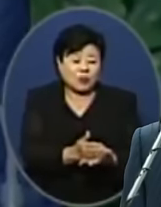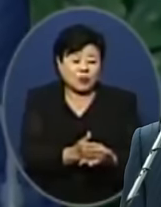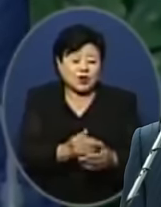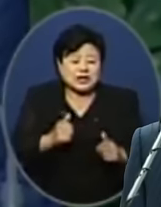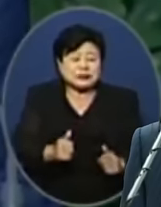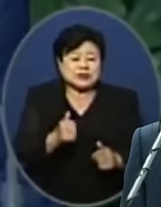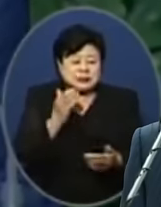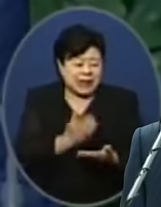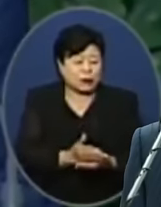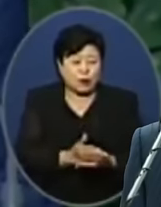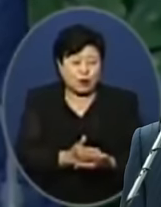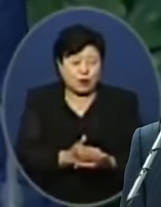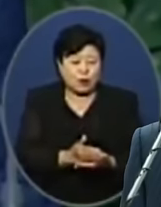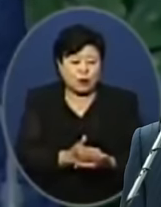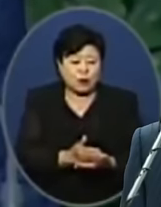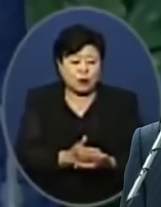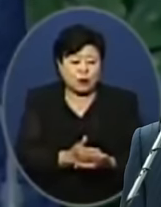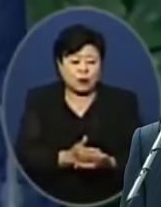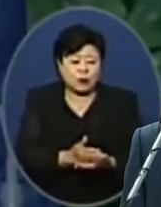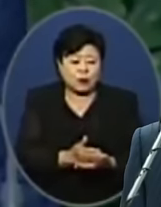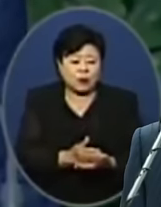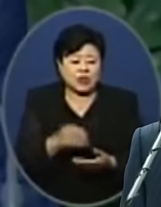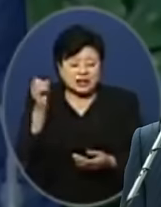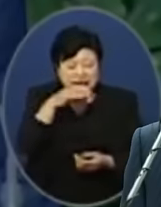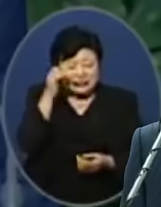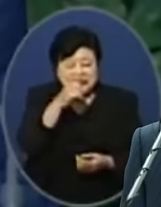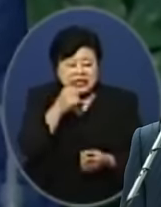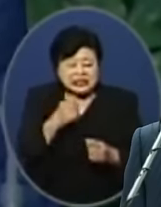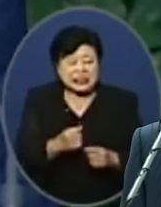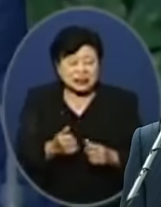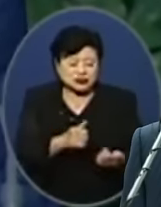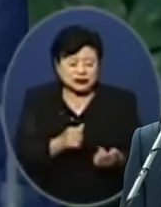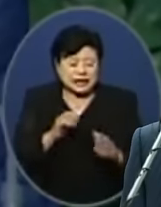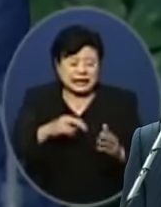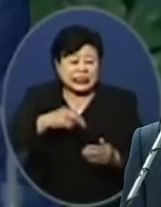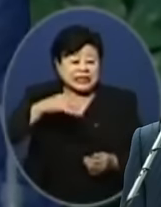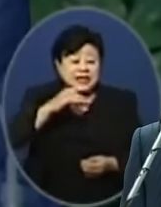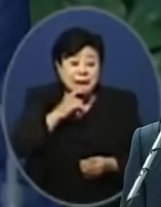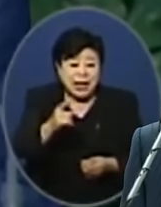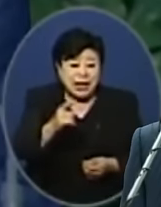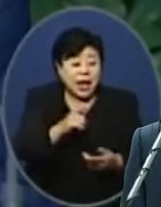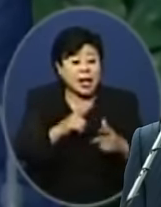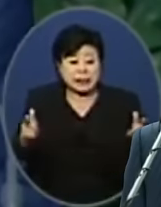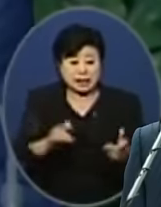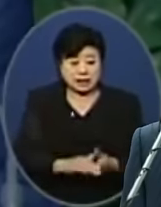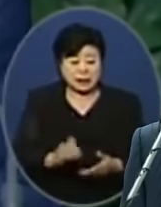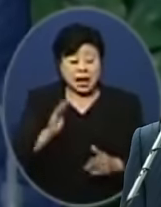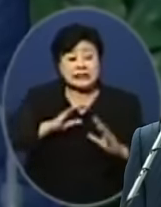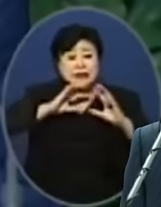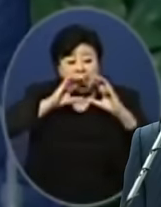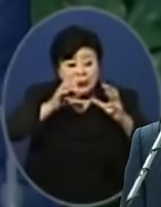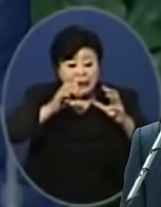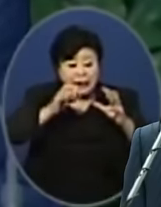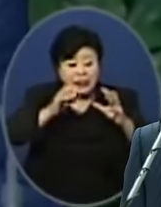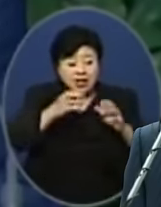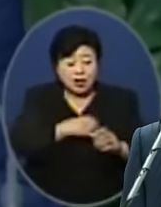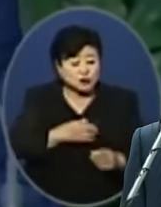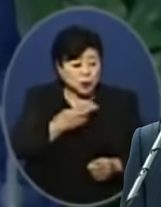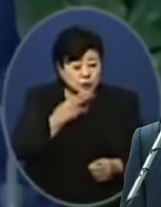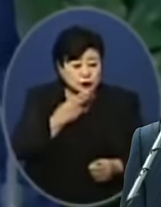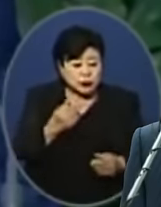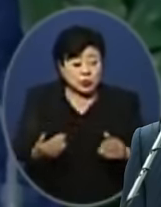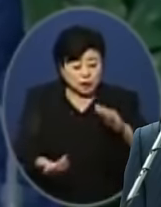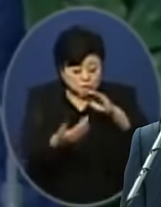힘쓰지도 말고 이렇게 있다가 죽어서 천당 가면 된다고 생각하는데 그렇지 않습니다. 천국은 걱정할 것 없어요.